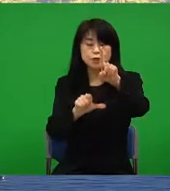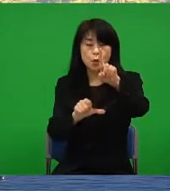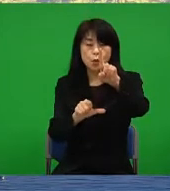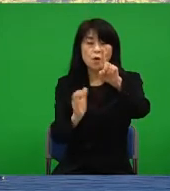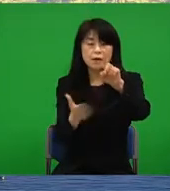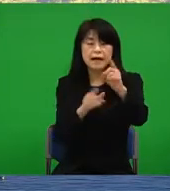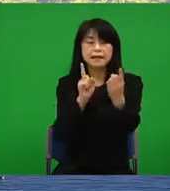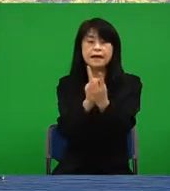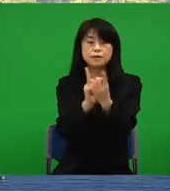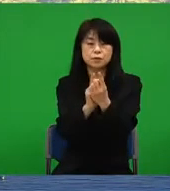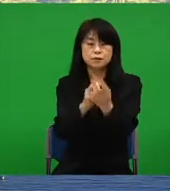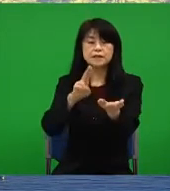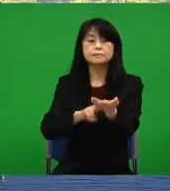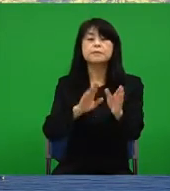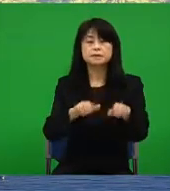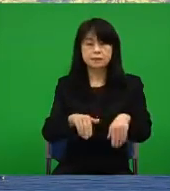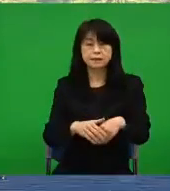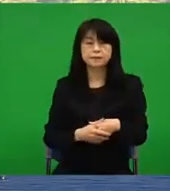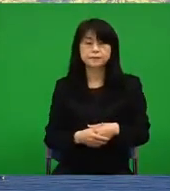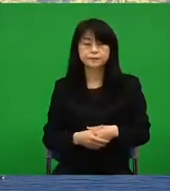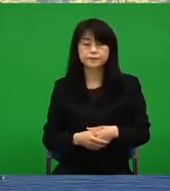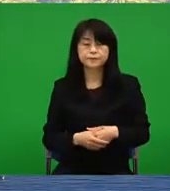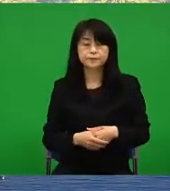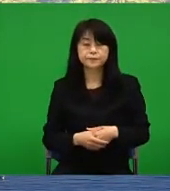対象とするということにいたしております。